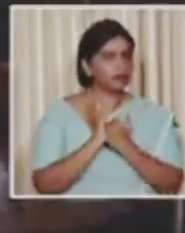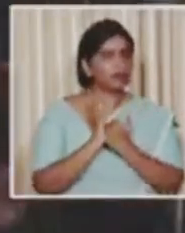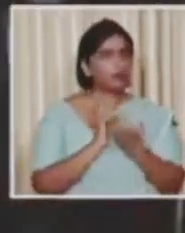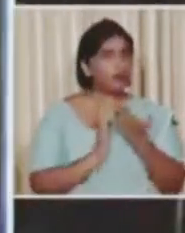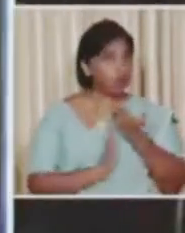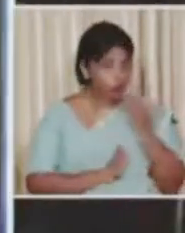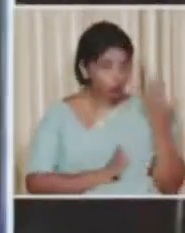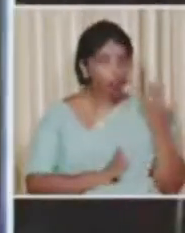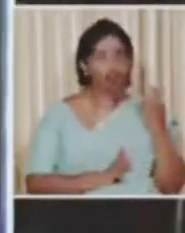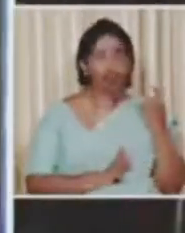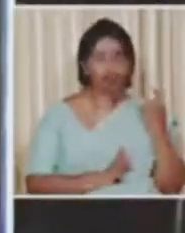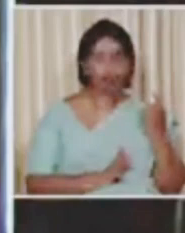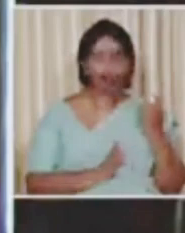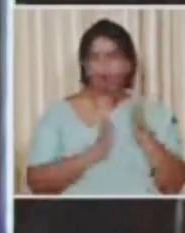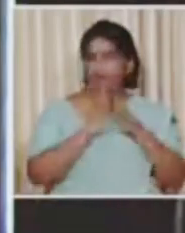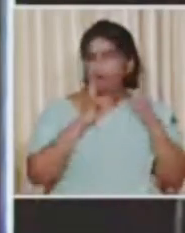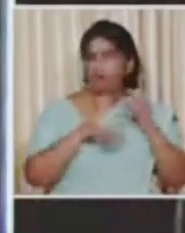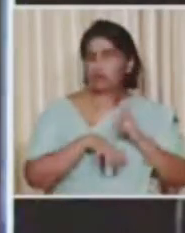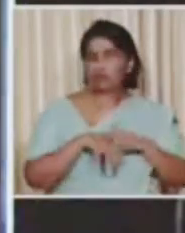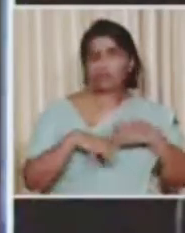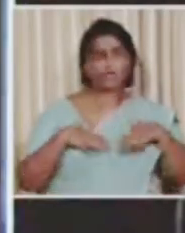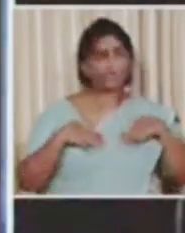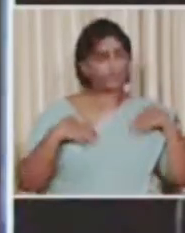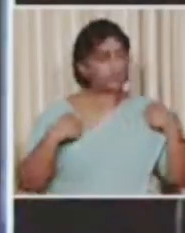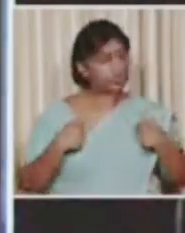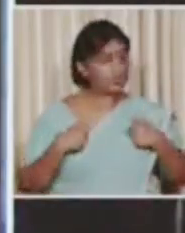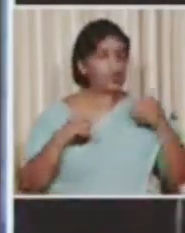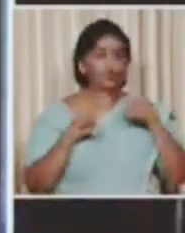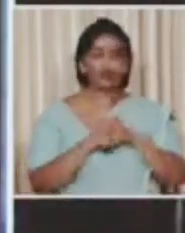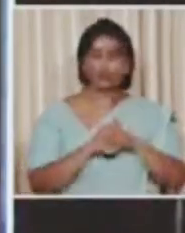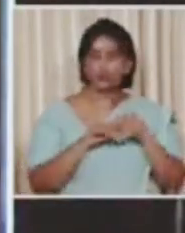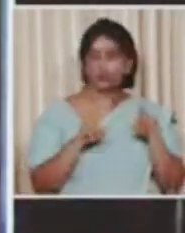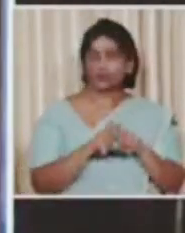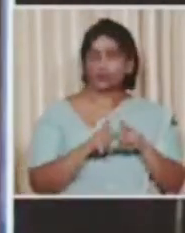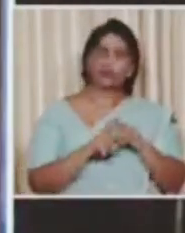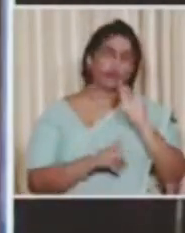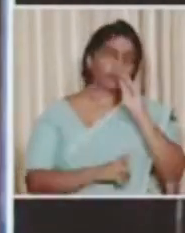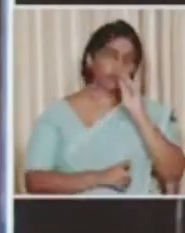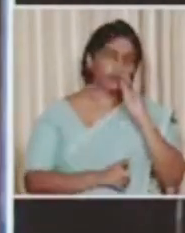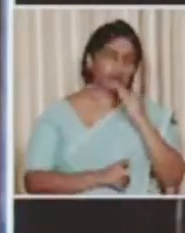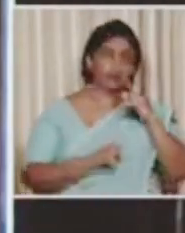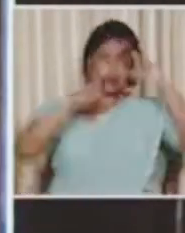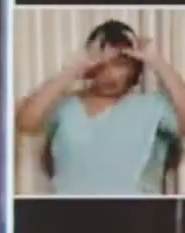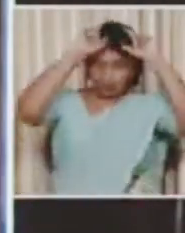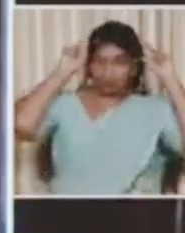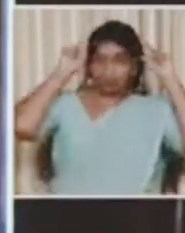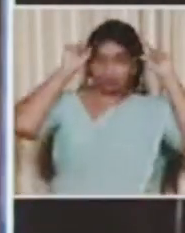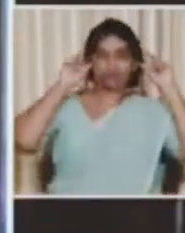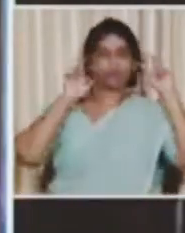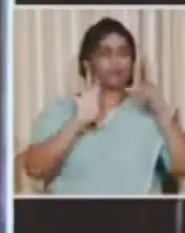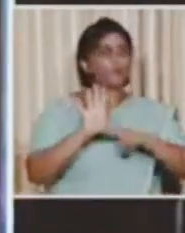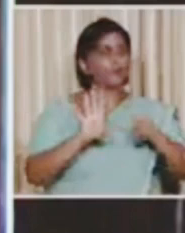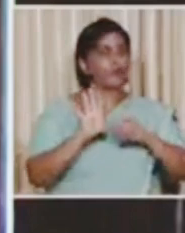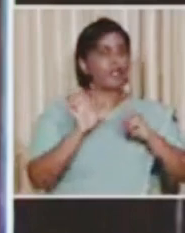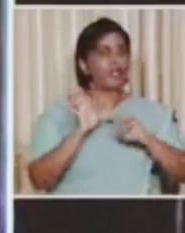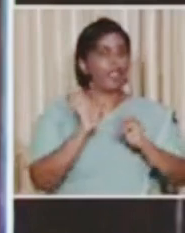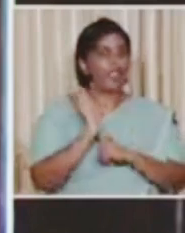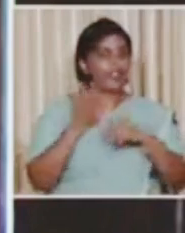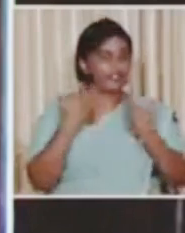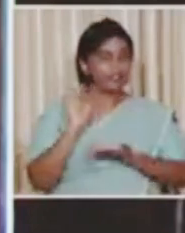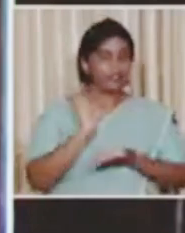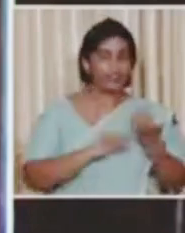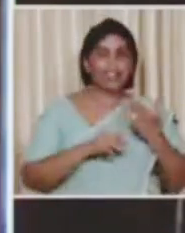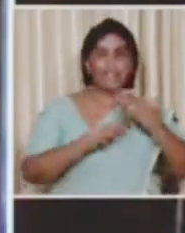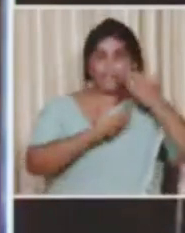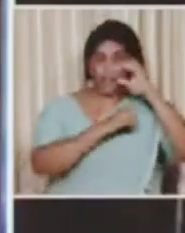පුළුවන් නම් බොහෝ වෙලාවට සෞඛ්‍ය ක්ෂේත්‍රයේ, ඒ වගේම අපි ගත්තොත් නර්සස්ලා හැටියට ට්‍රේන් කරන්න උසස් පෙළින් එළියට එන